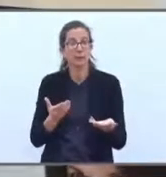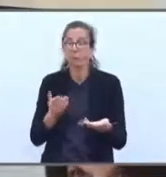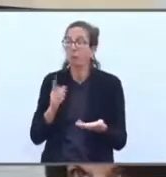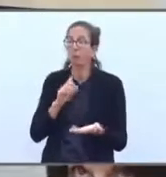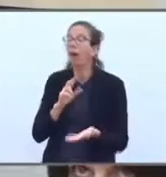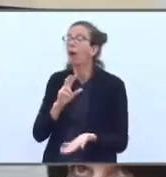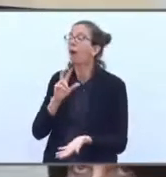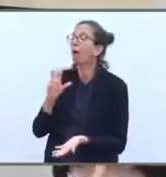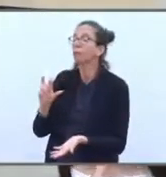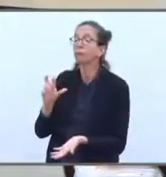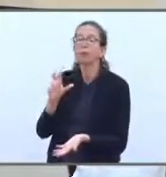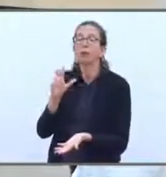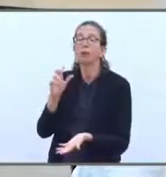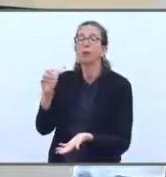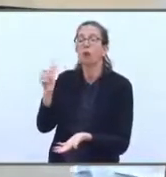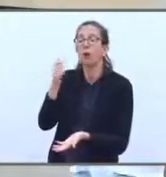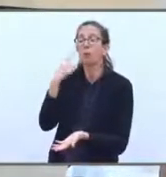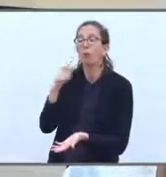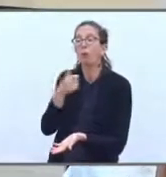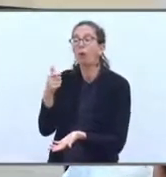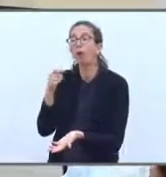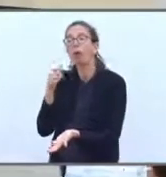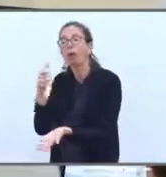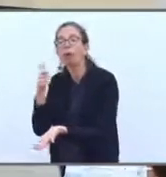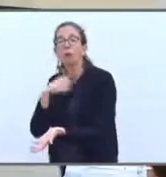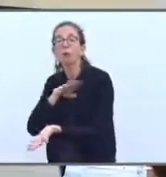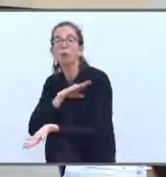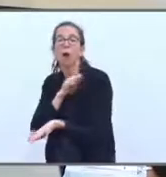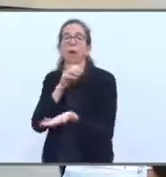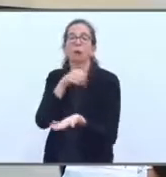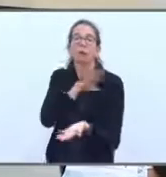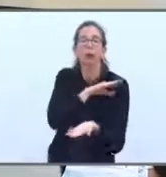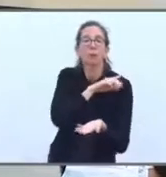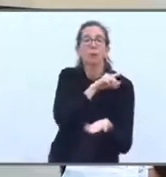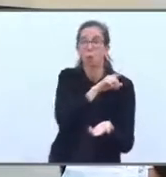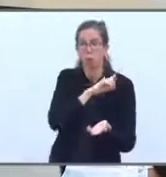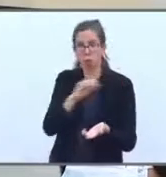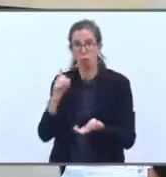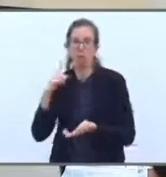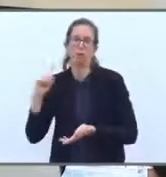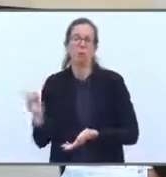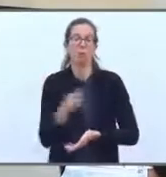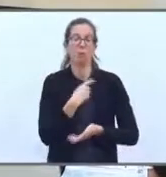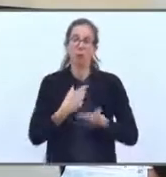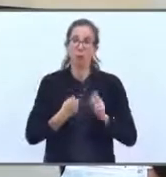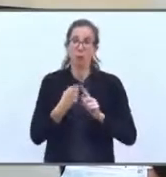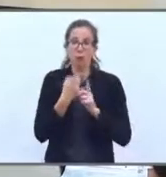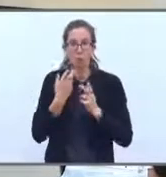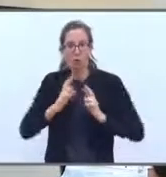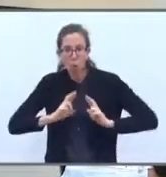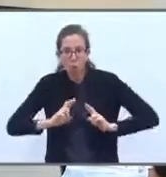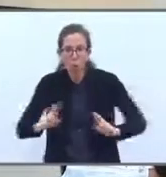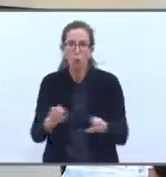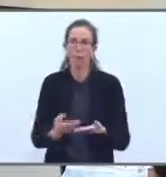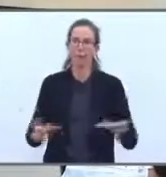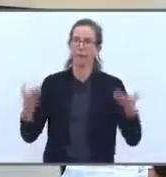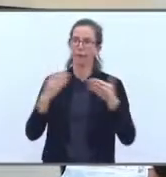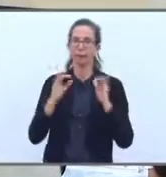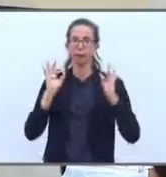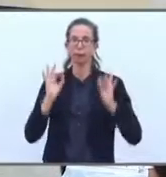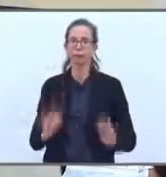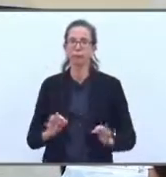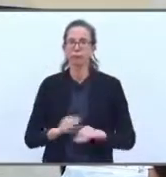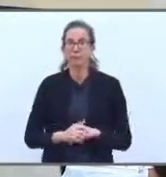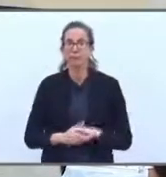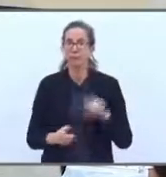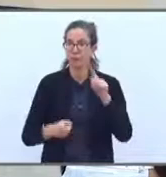l'état où nous l'avons cédé. Donc ça, c'est une chose qui me paraît importante. Par ailleurs, il faut regarder, et je voudrais insister là-dessus, sur